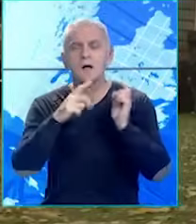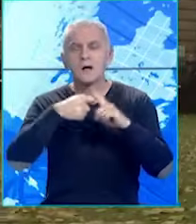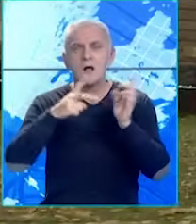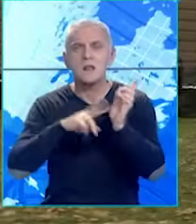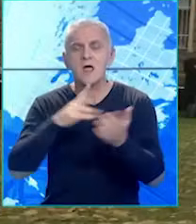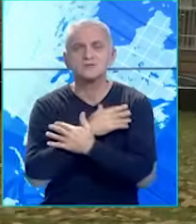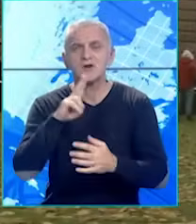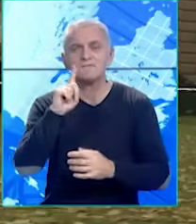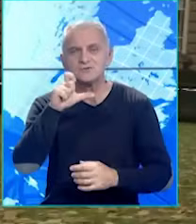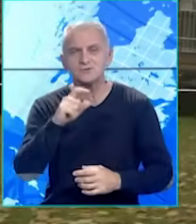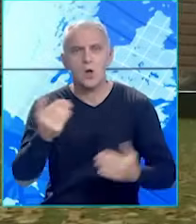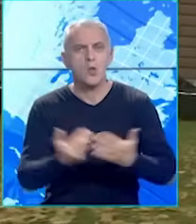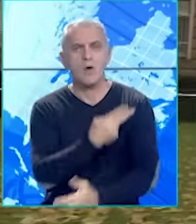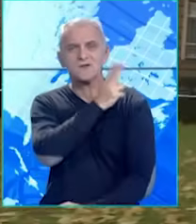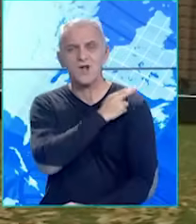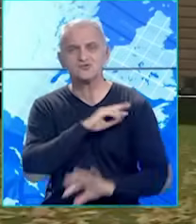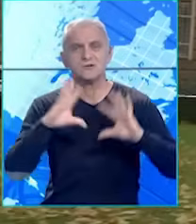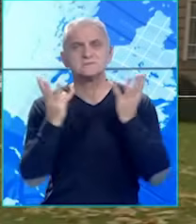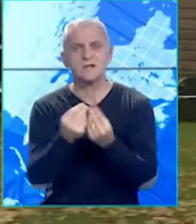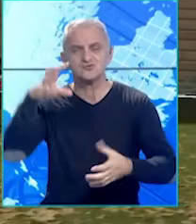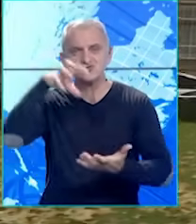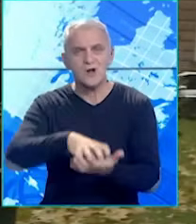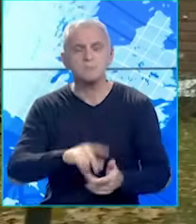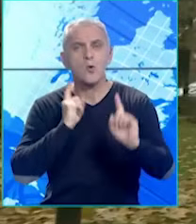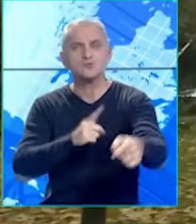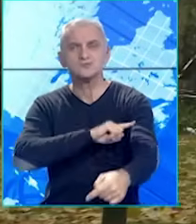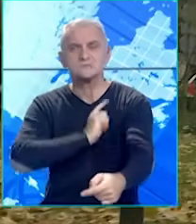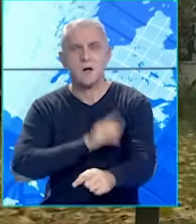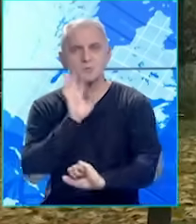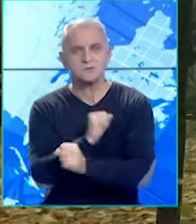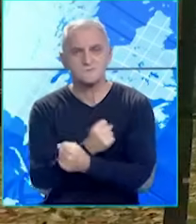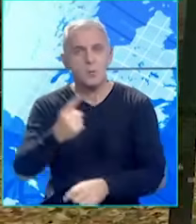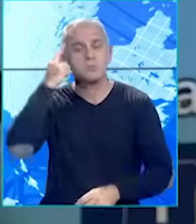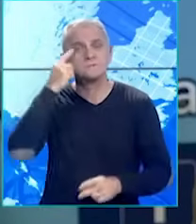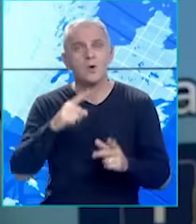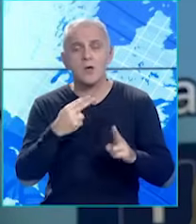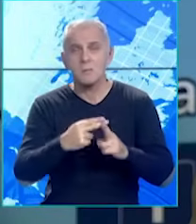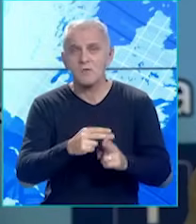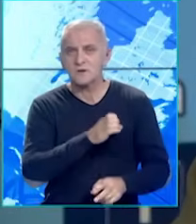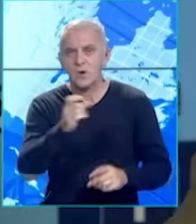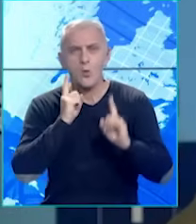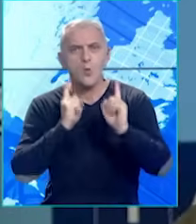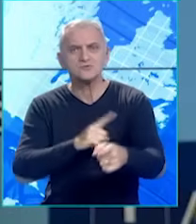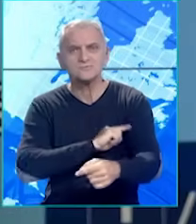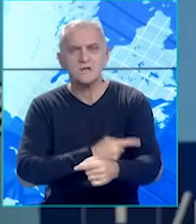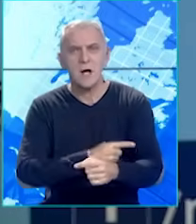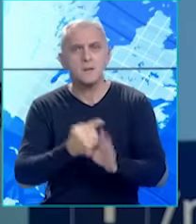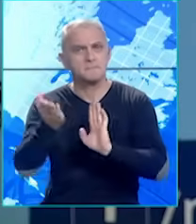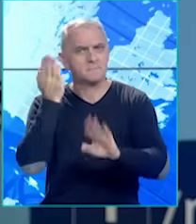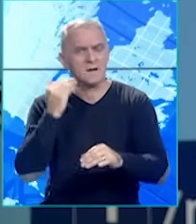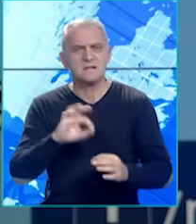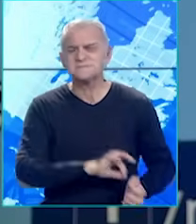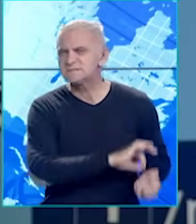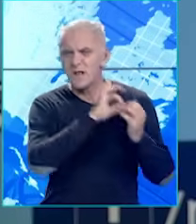Knežević novi je načelnik zajedničkog štaba oružanih snaga Bosne i Hercegovine. Podsjetimo, u imenovanjima u Oružanim snagama Bosne